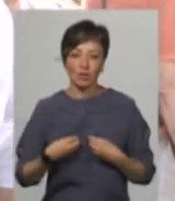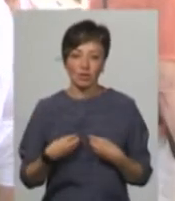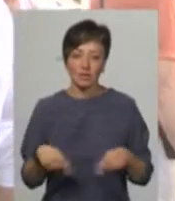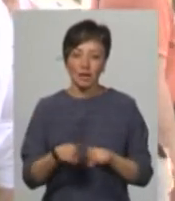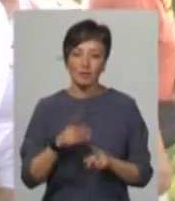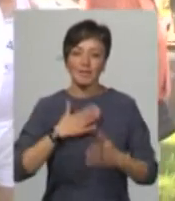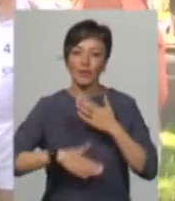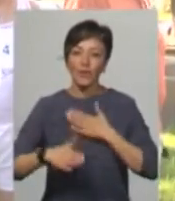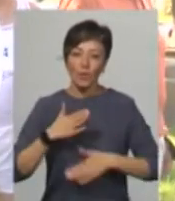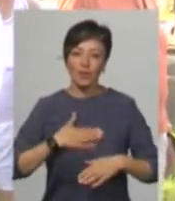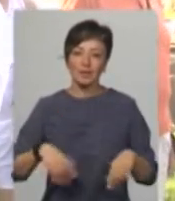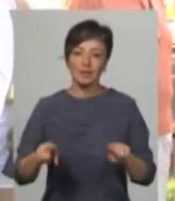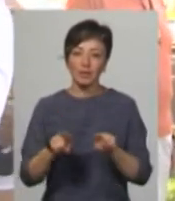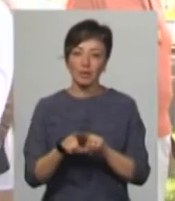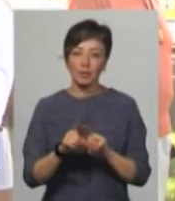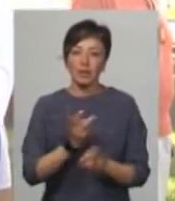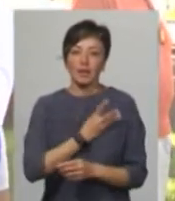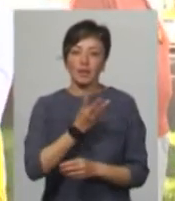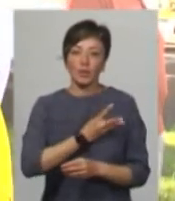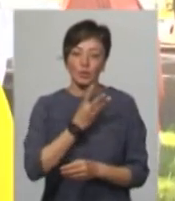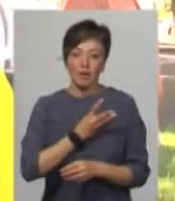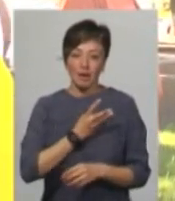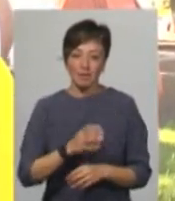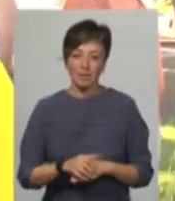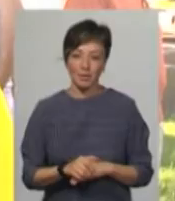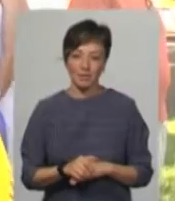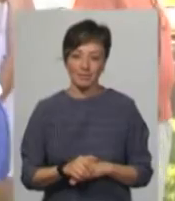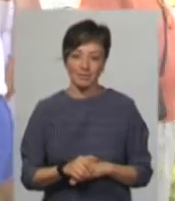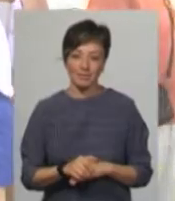таким задоволенням, з таким ентузіазмом.